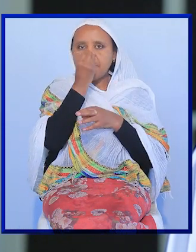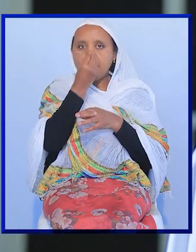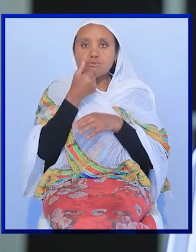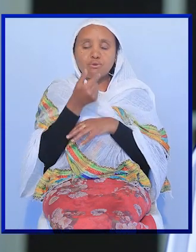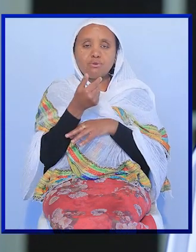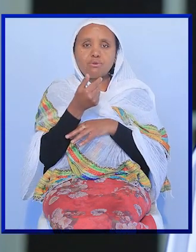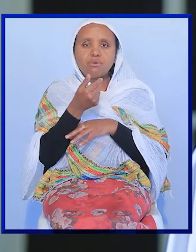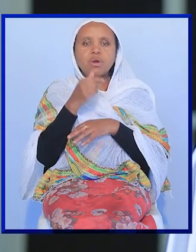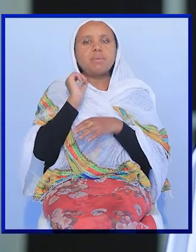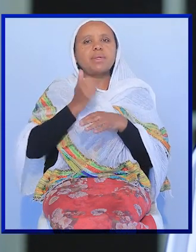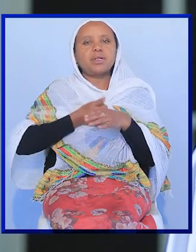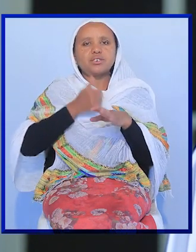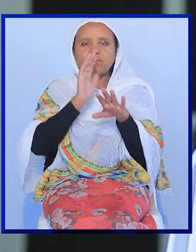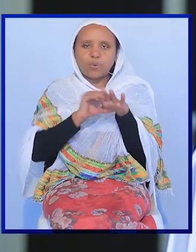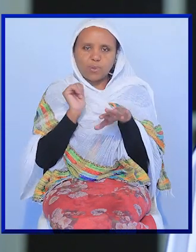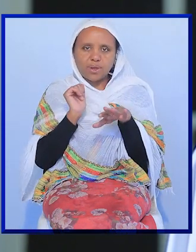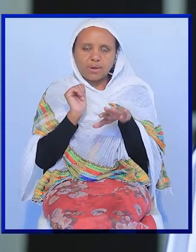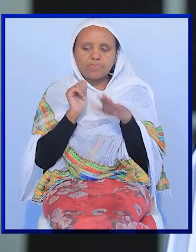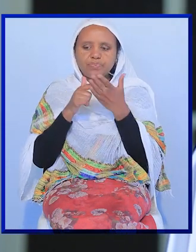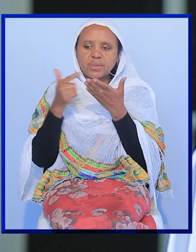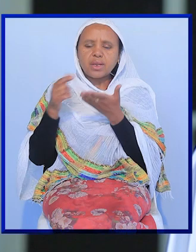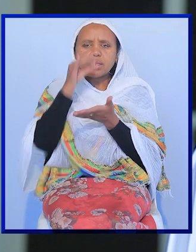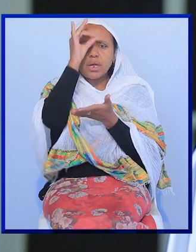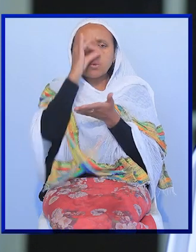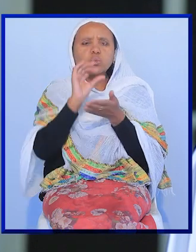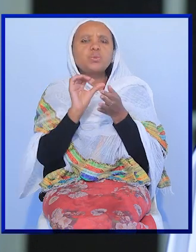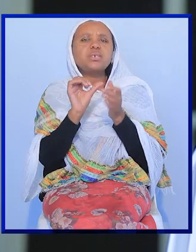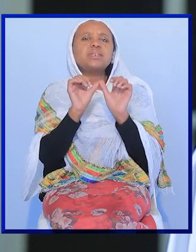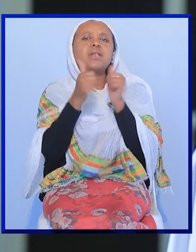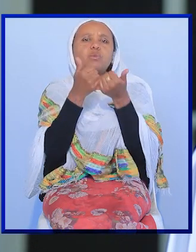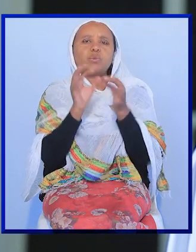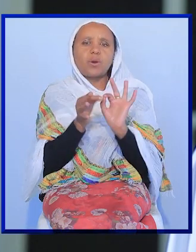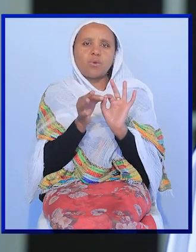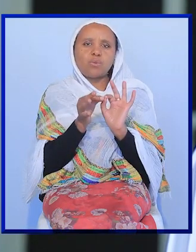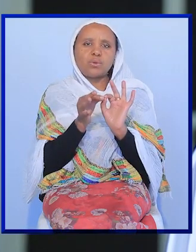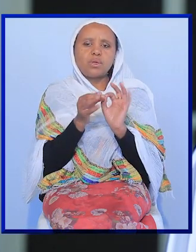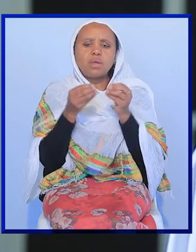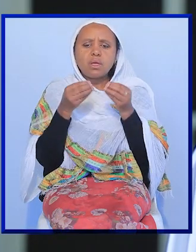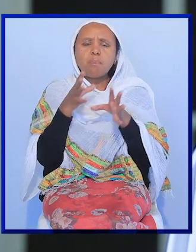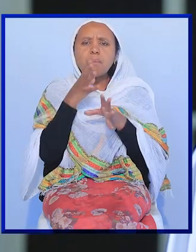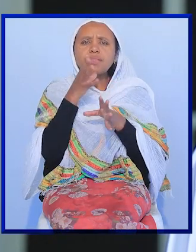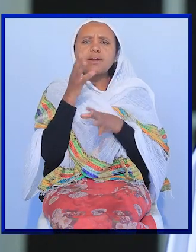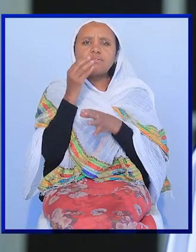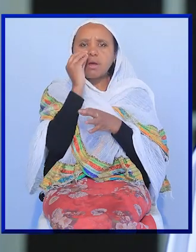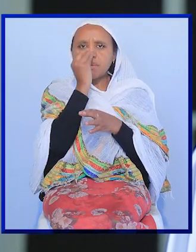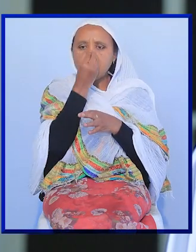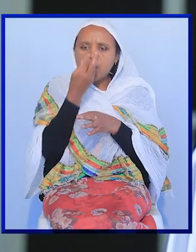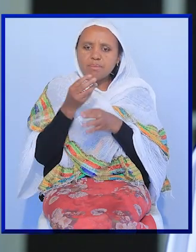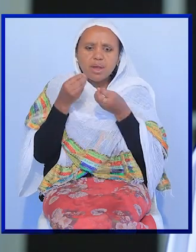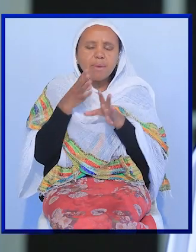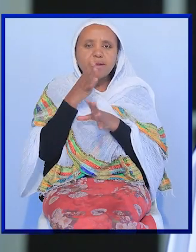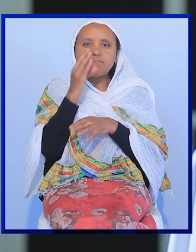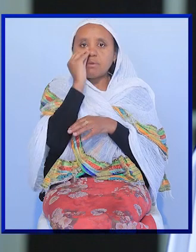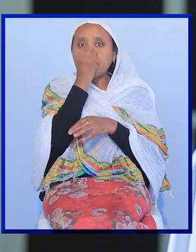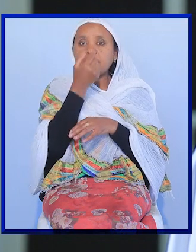ብሎ ጠርቷታልና ያንን ሊቃውንቱ እንዴት እንደሚተረጉሙት የማትረግፍ አበባ ወይም የማይረግፍ